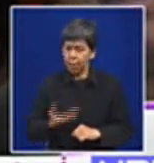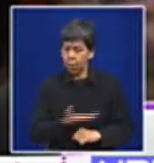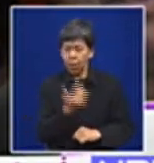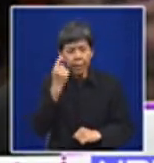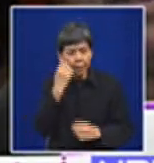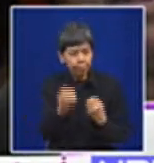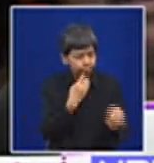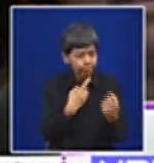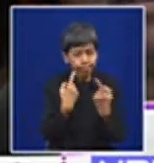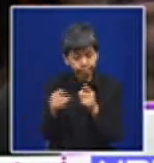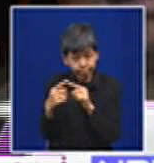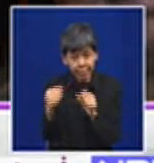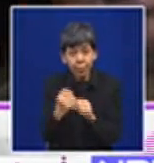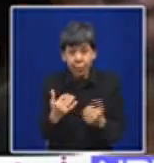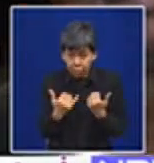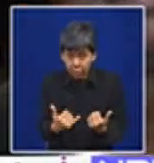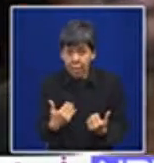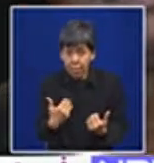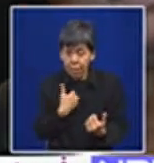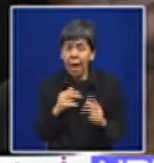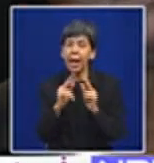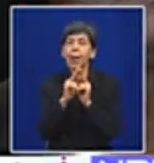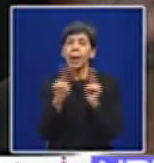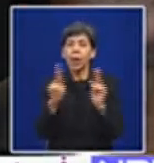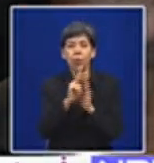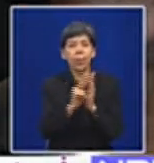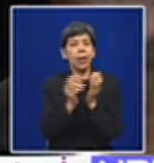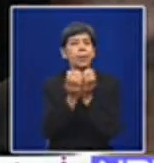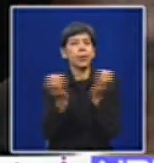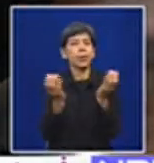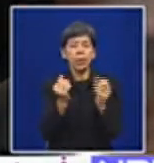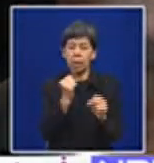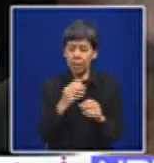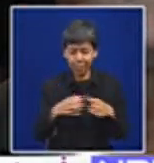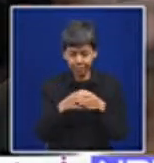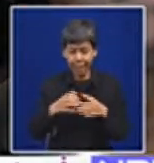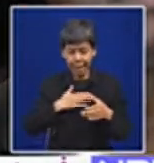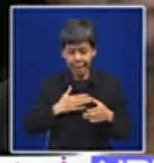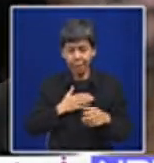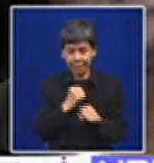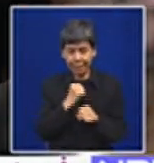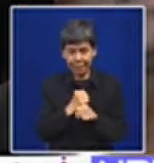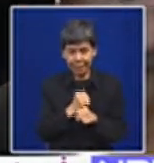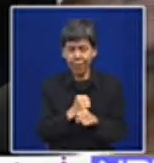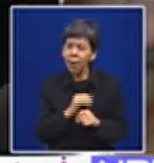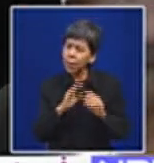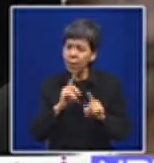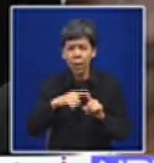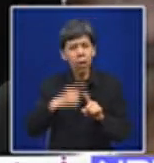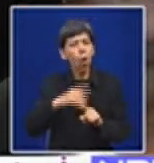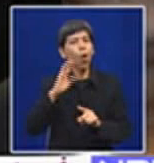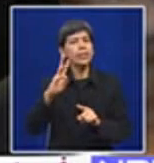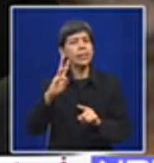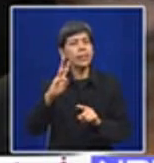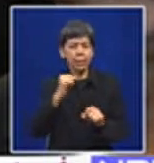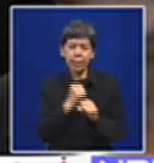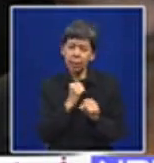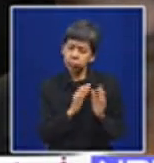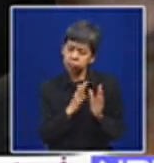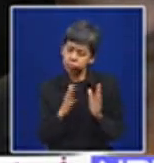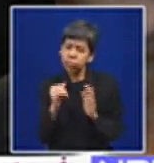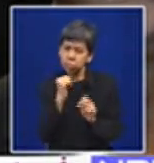คิดเห็นที่หลากหลายเพราะช่วงนี้กรรมการร่างรัฐธรรมนูญชุดของเราซึ่งมีเวลาประมาณ6เดือนเนี่ยมันผ่านม